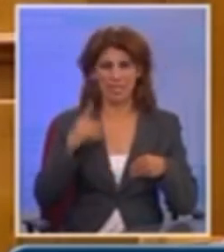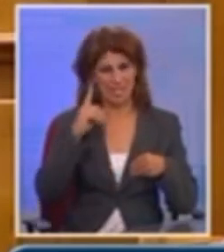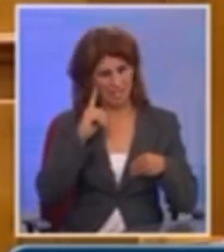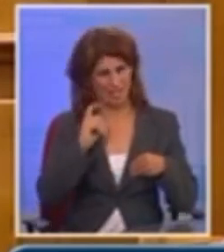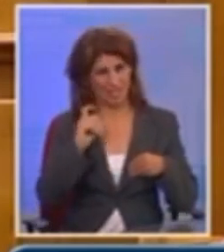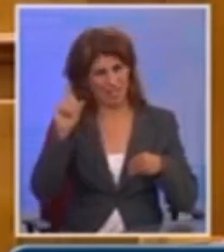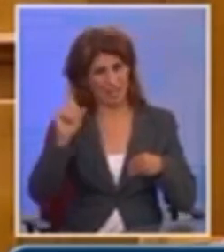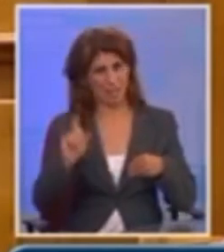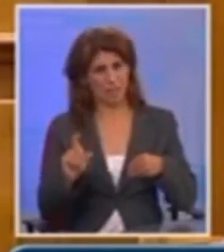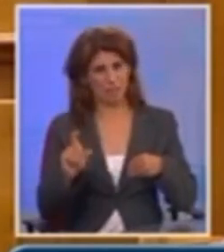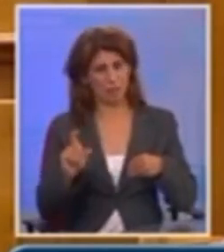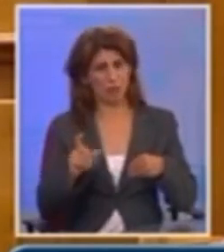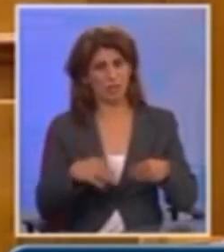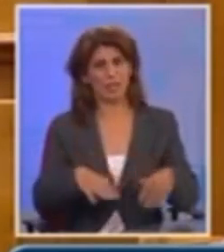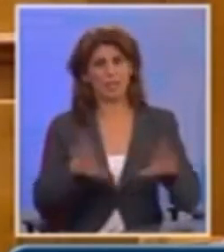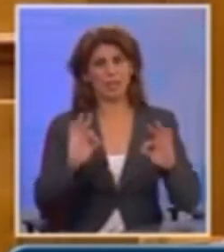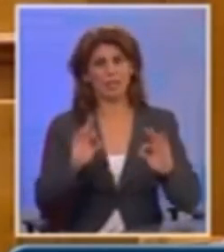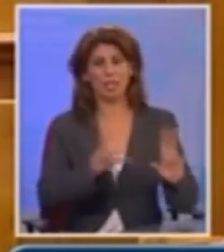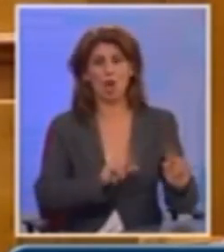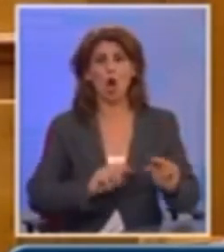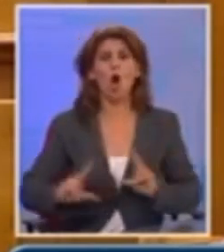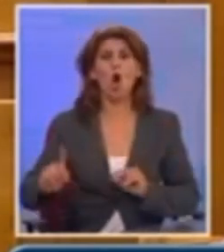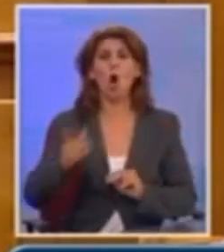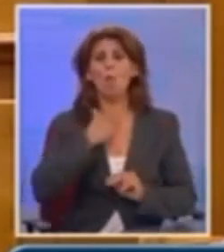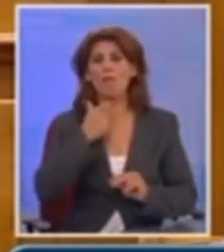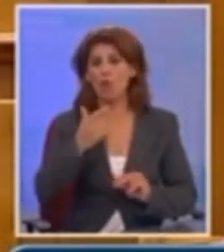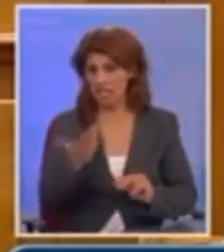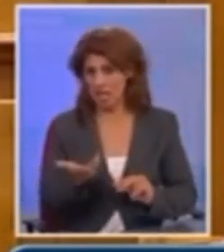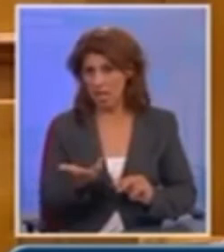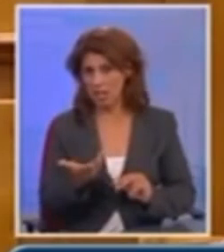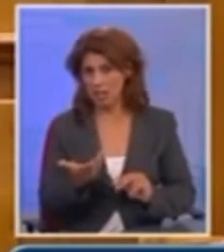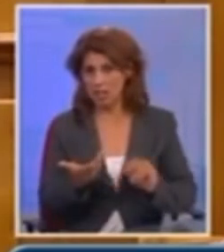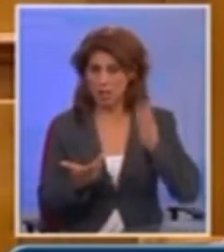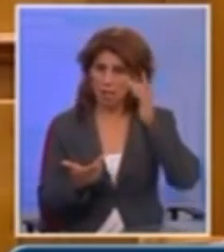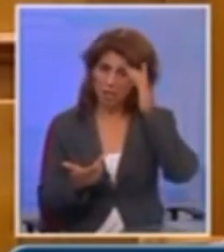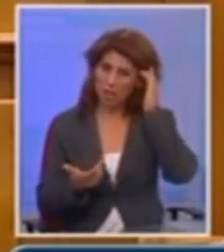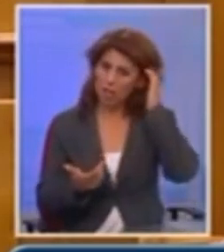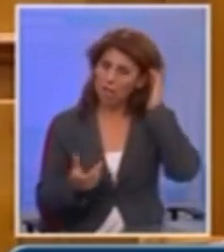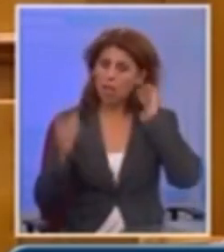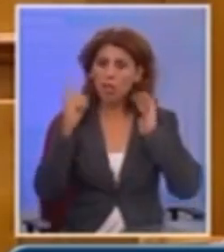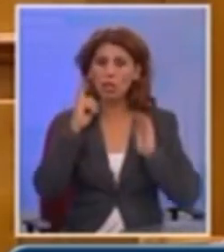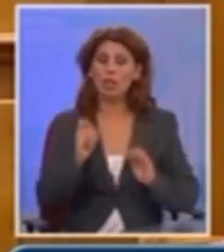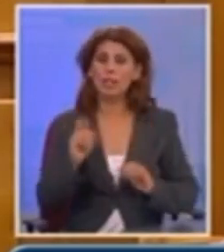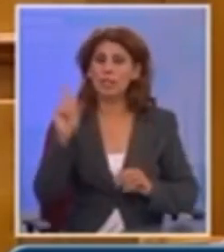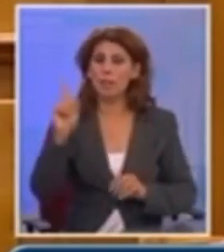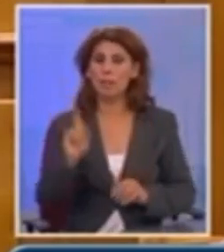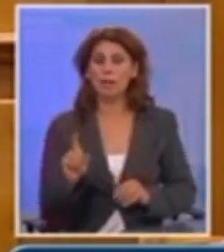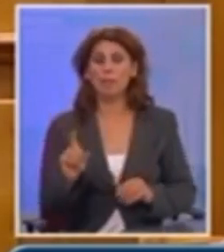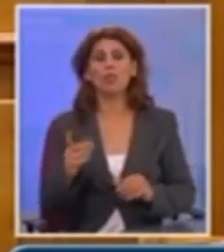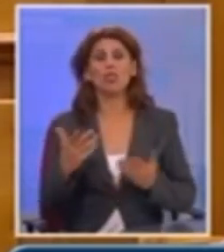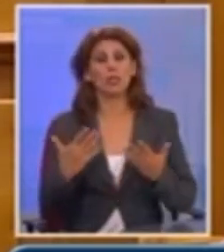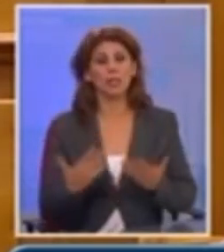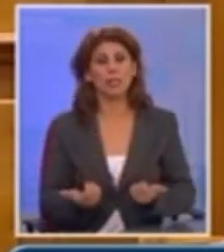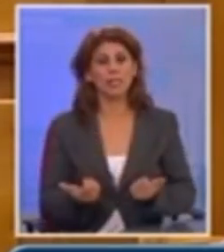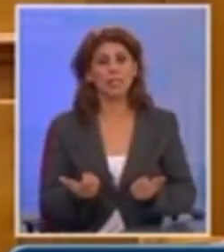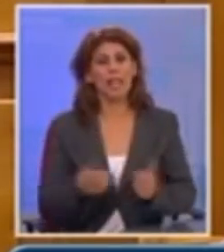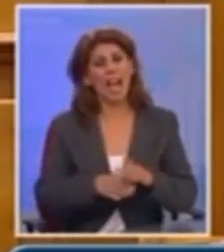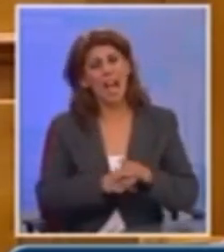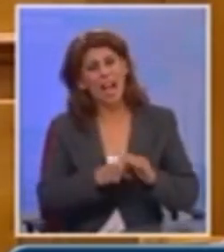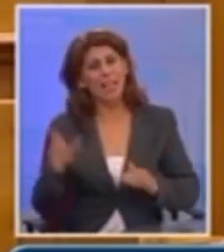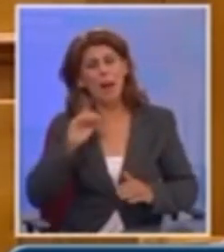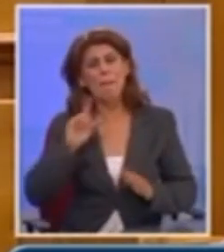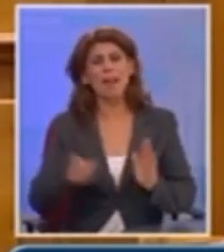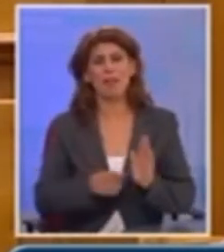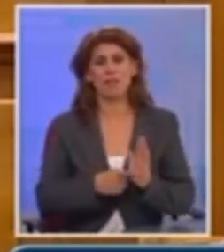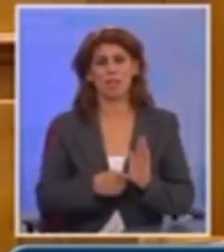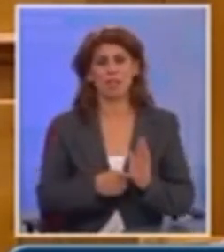Γνωρίζετε μήπως για την αρχή της ομοφωνίας? Γνωρίζετε μήπως ότι συνιστά ακραία